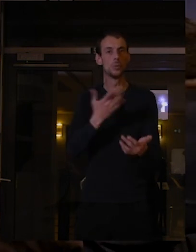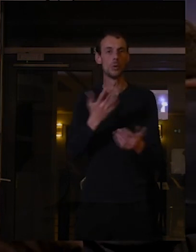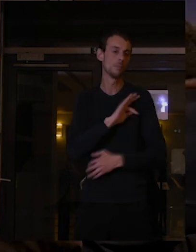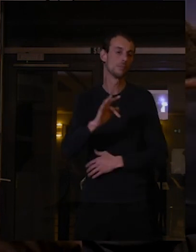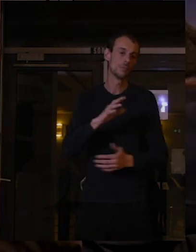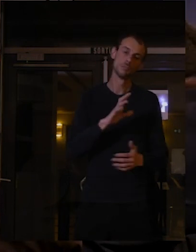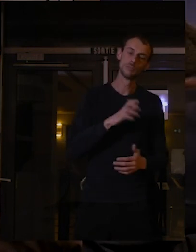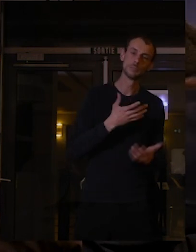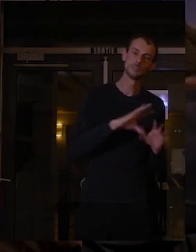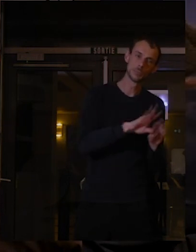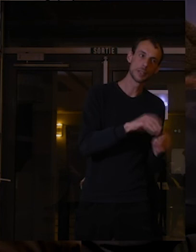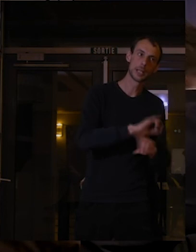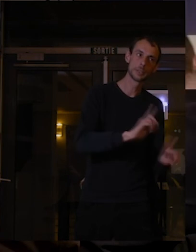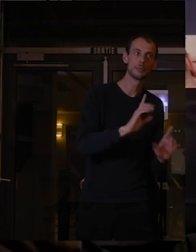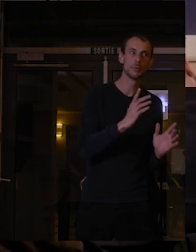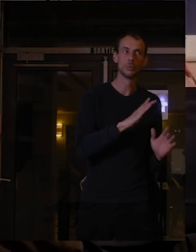fois.